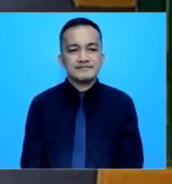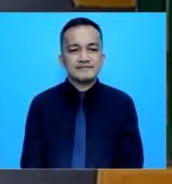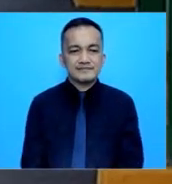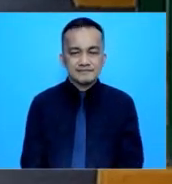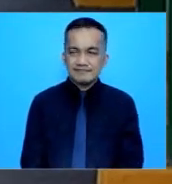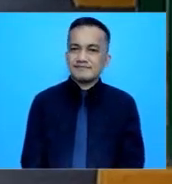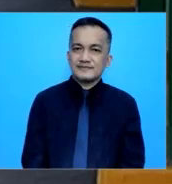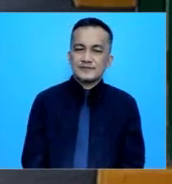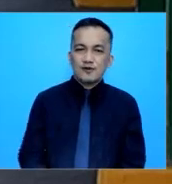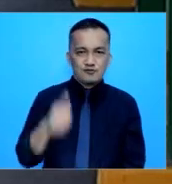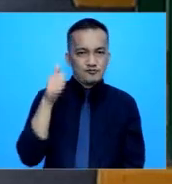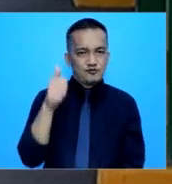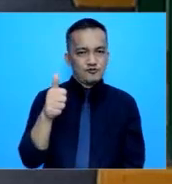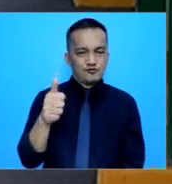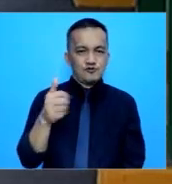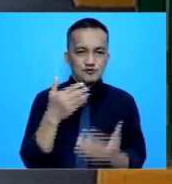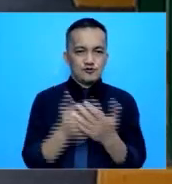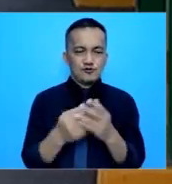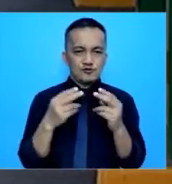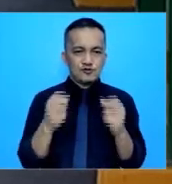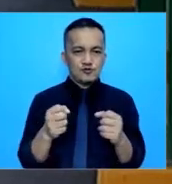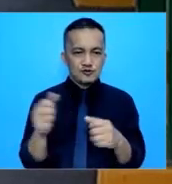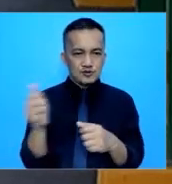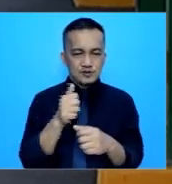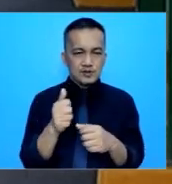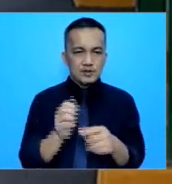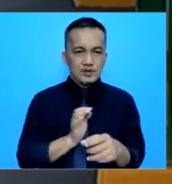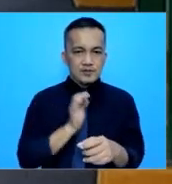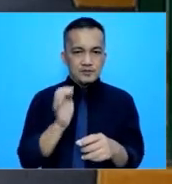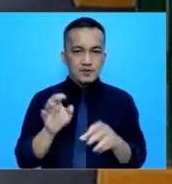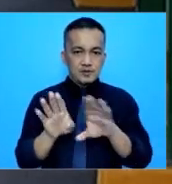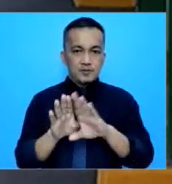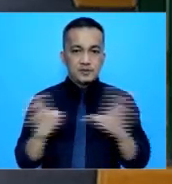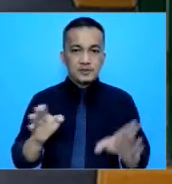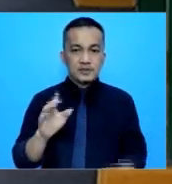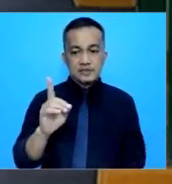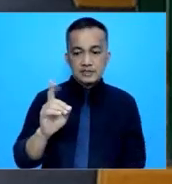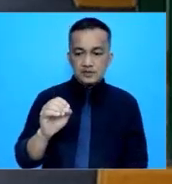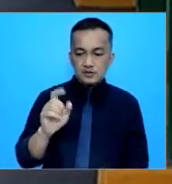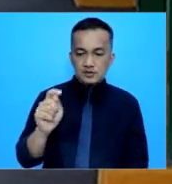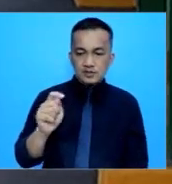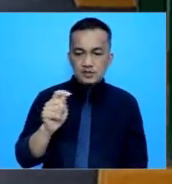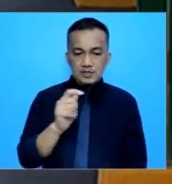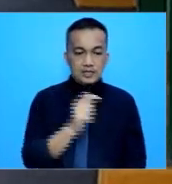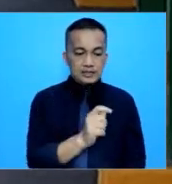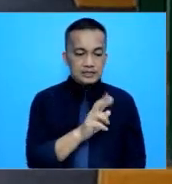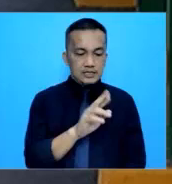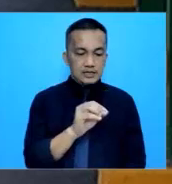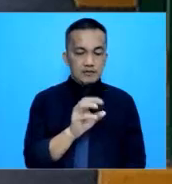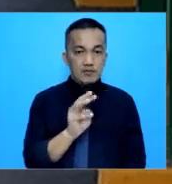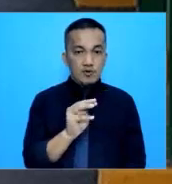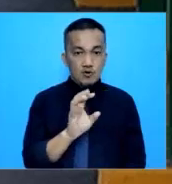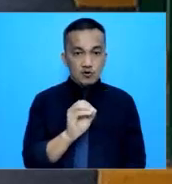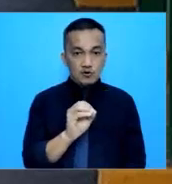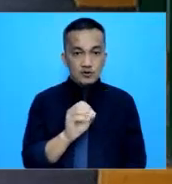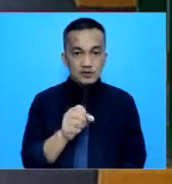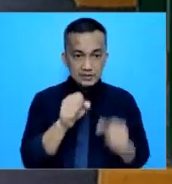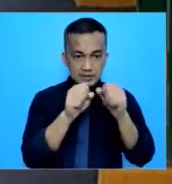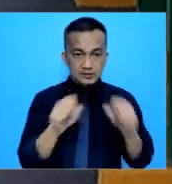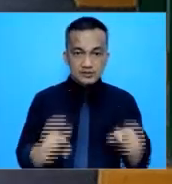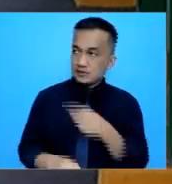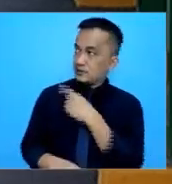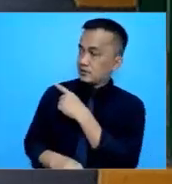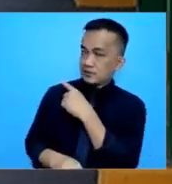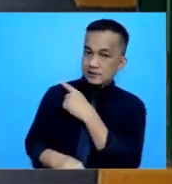Julius, good news sa mga commuters dahil formal nang binuksan ng Department of Transportation itong tramo station ng EDSA Busway. Nandito yan sa ilalim ng